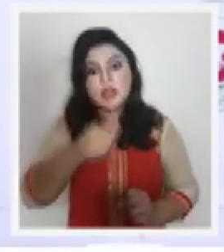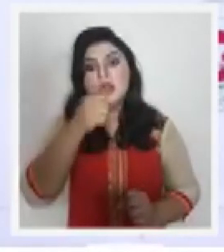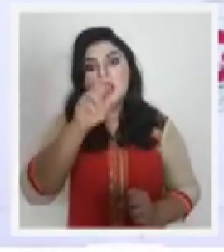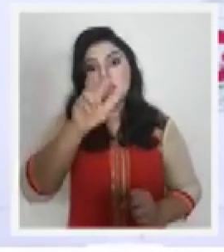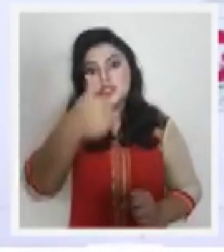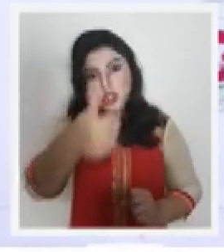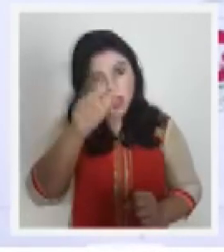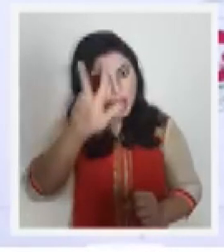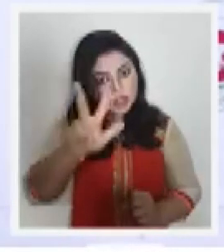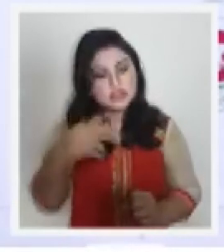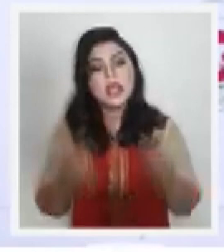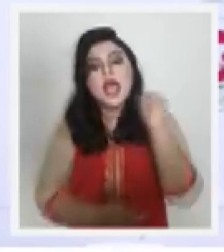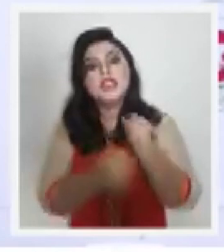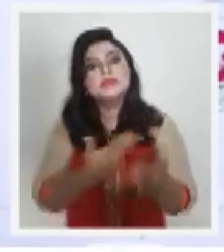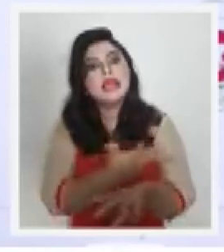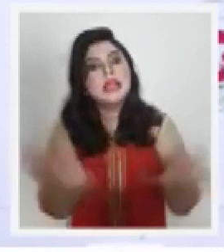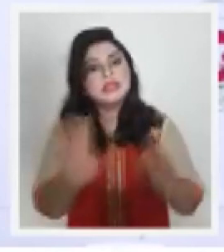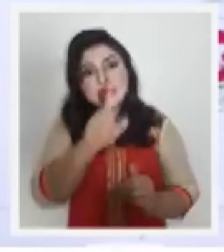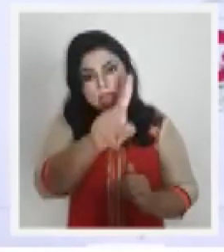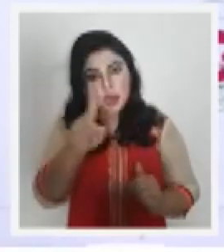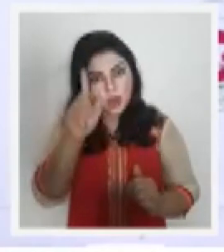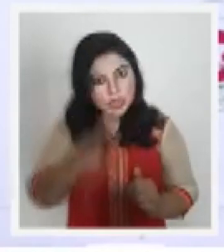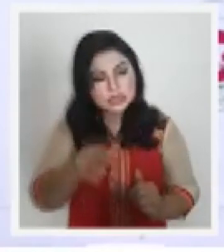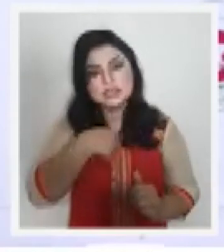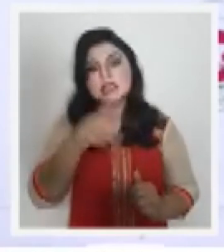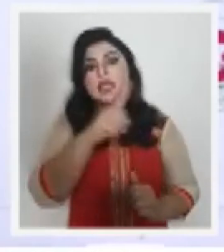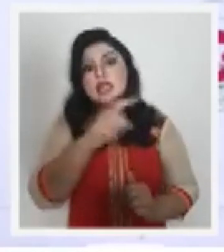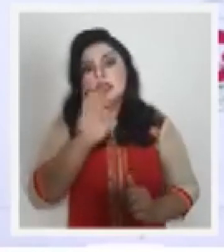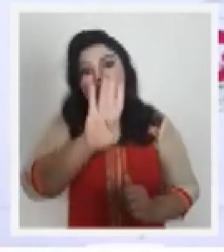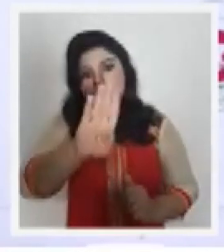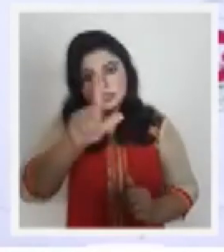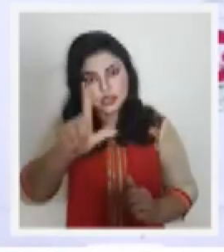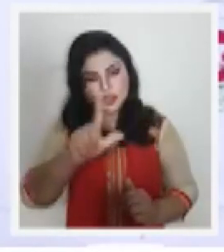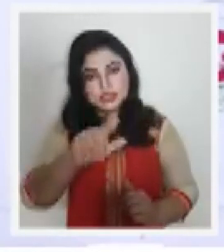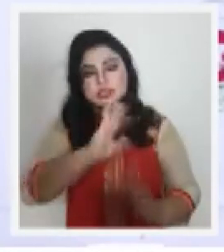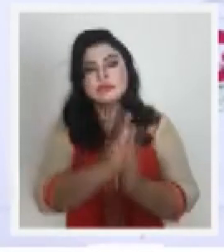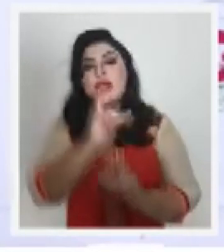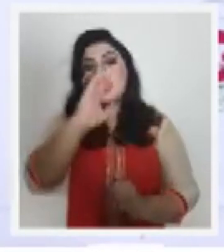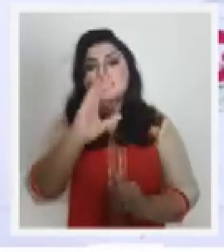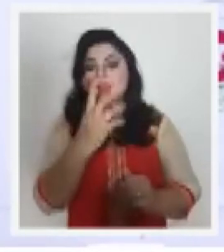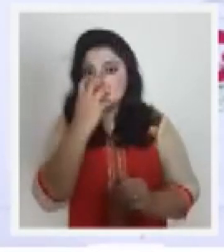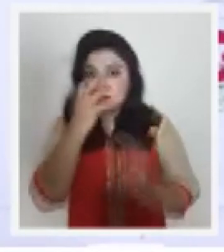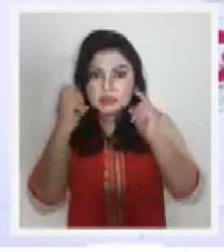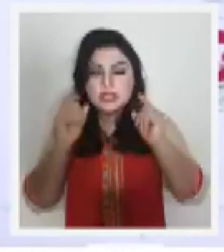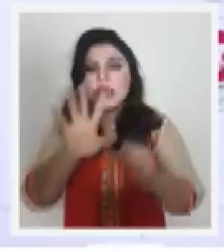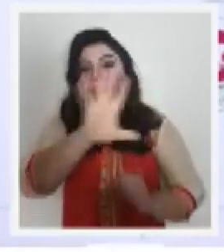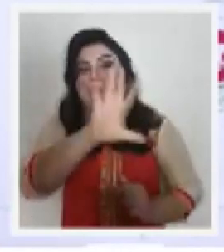সাধারণ শয্যা সংখ্যা 15,268টি, রোগী ভর্তি আছে 4,121 জন, শয্যা খালি